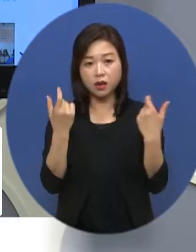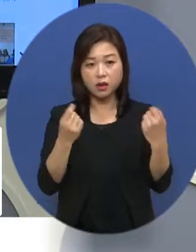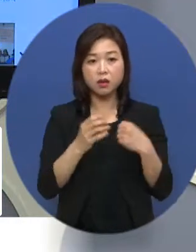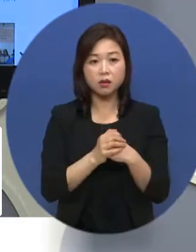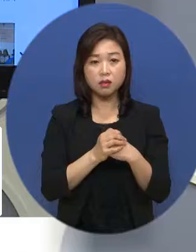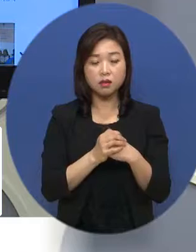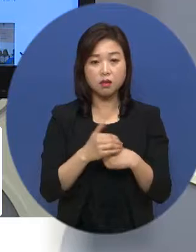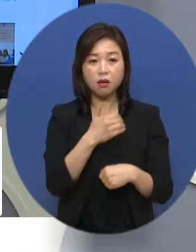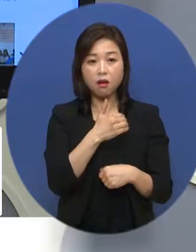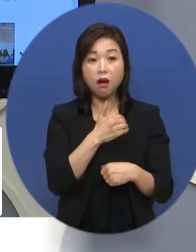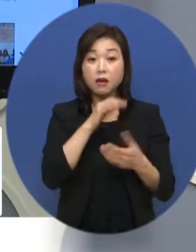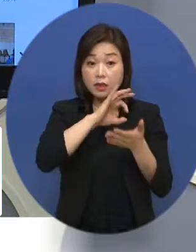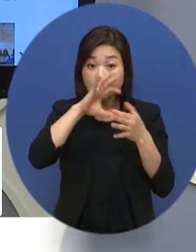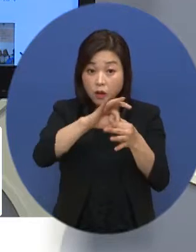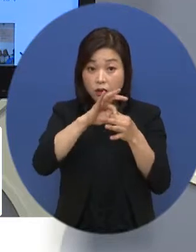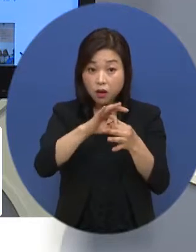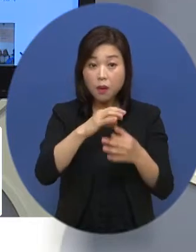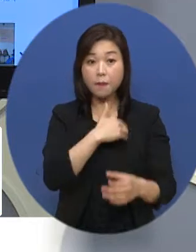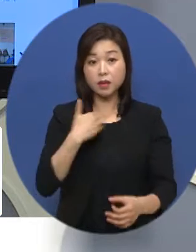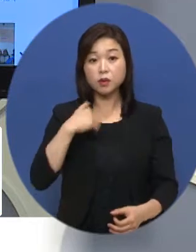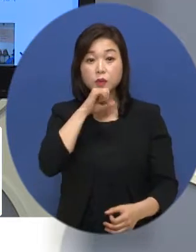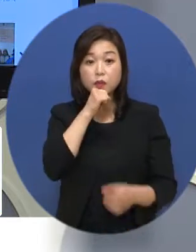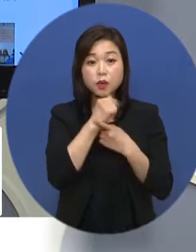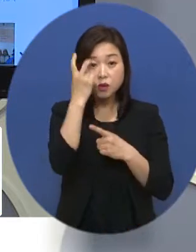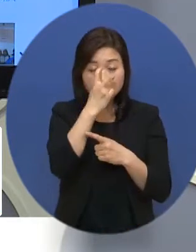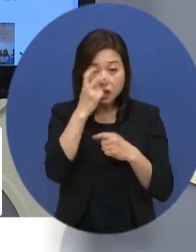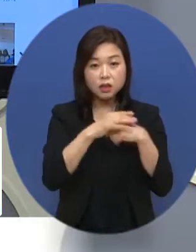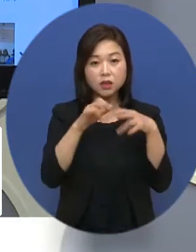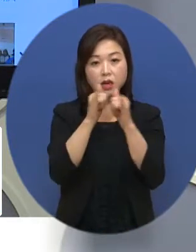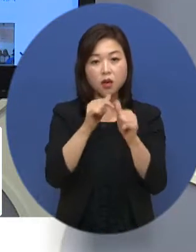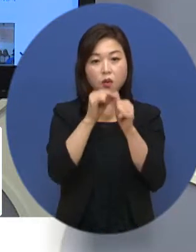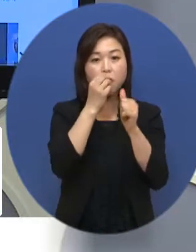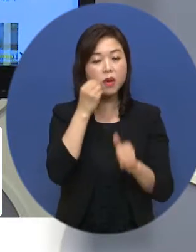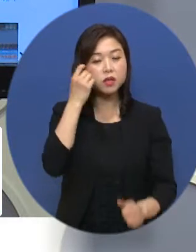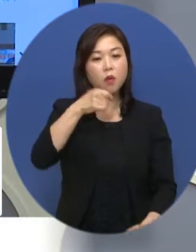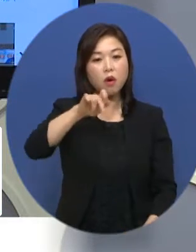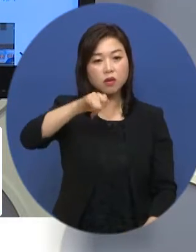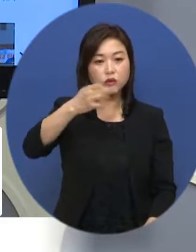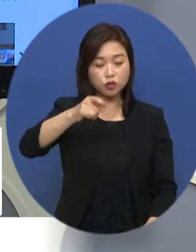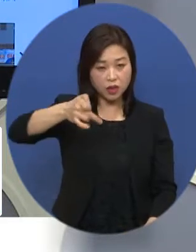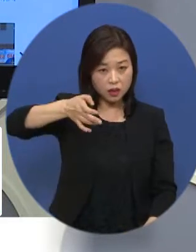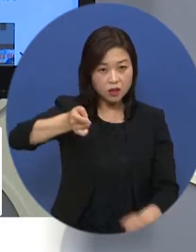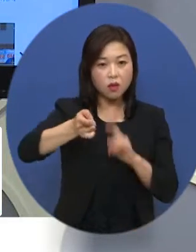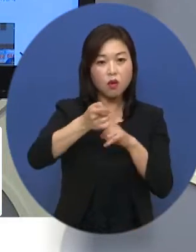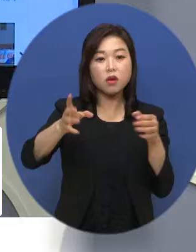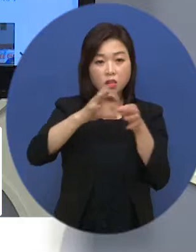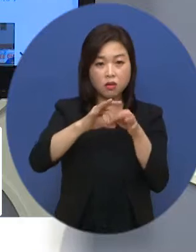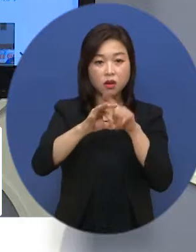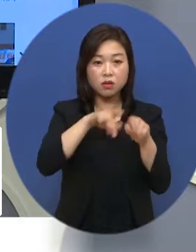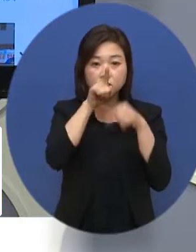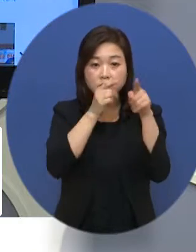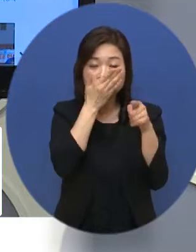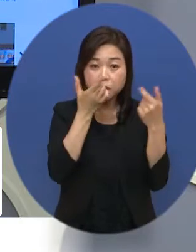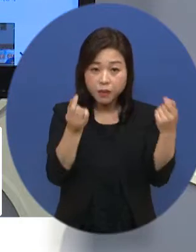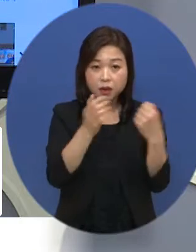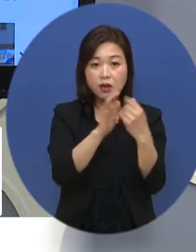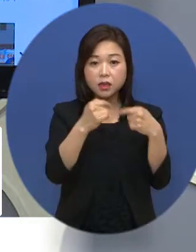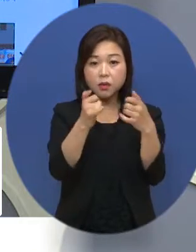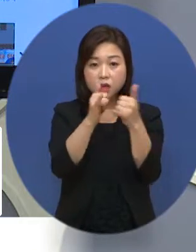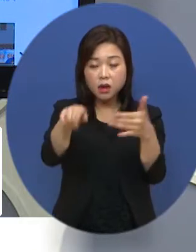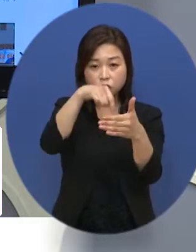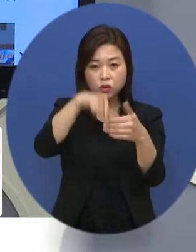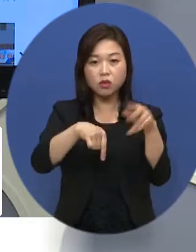만족도 조사는 장애인 고용 포털 워크 투게더 로 접속해 누구나 참여 가능하며 이용 만족도 조사 참여자 중